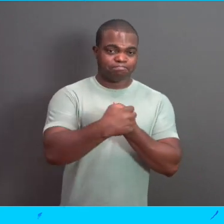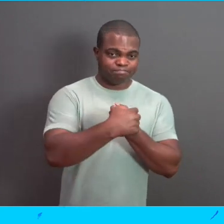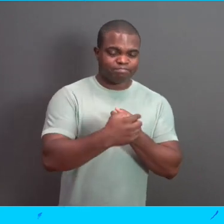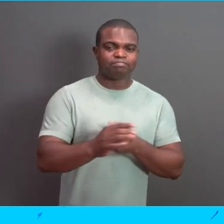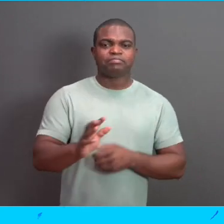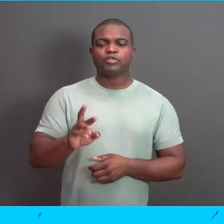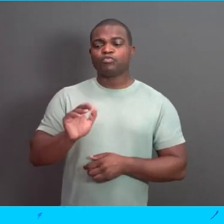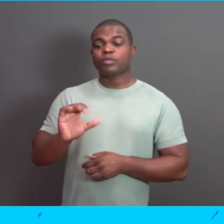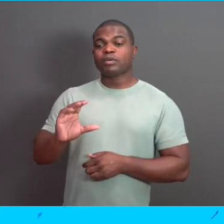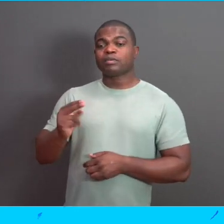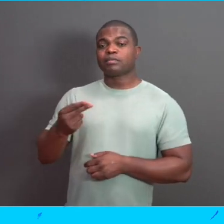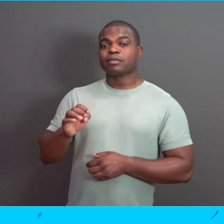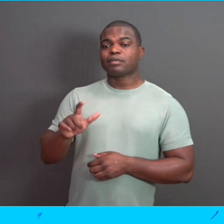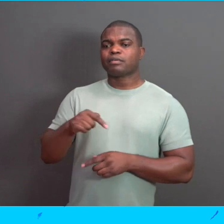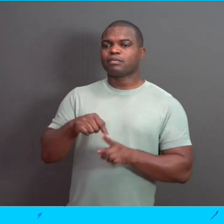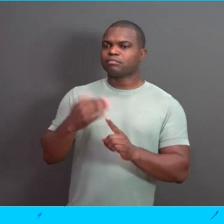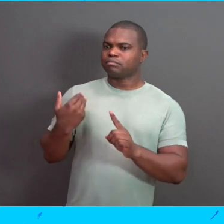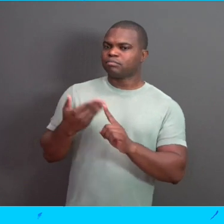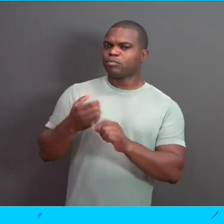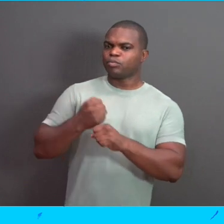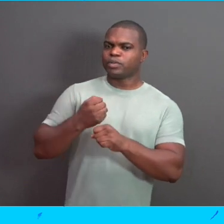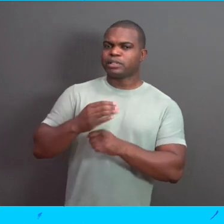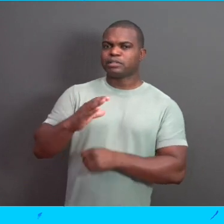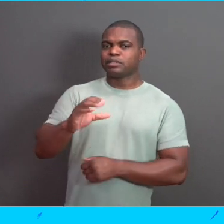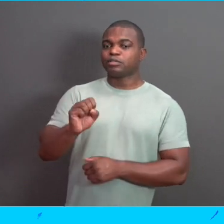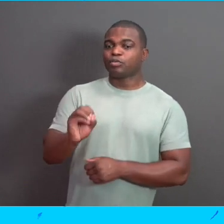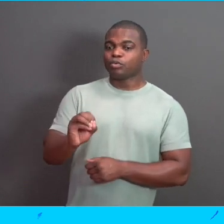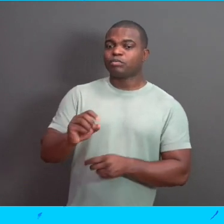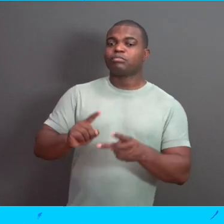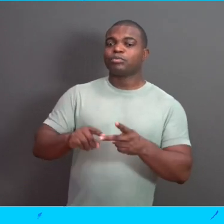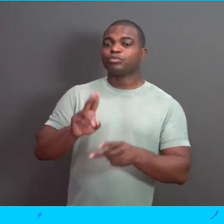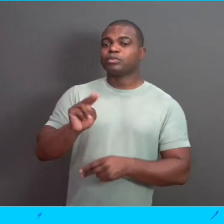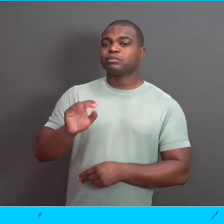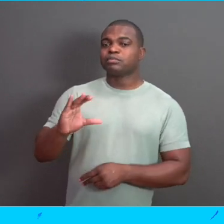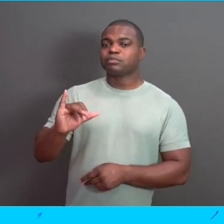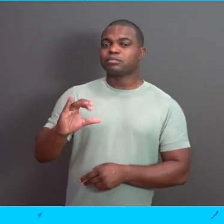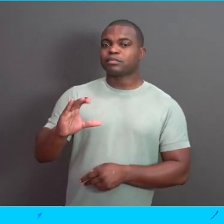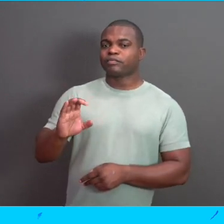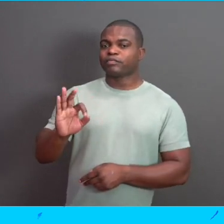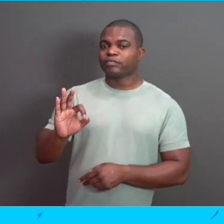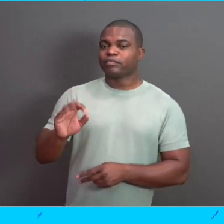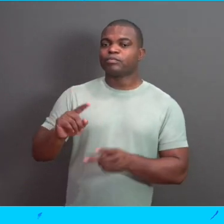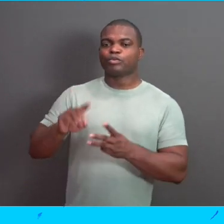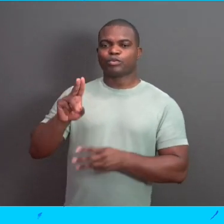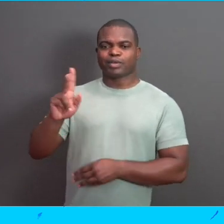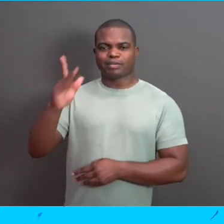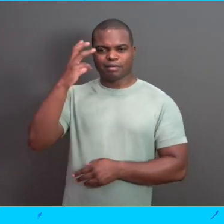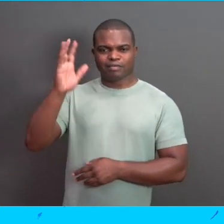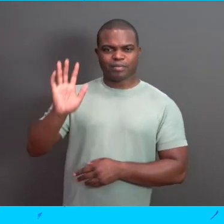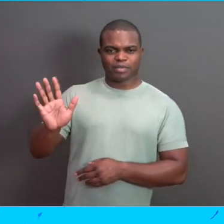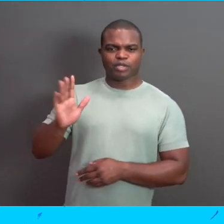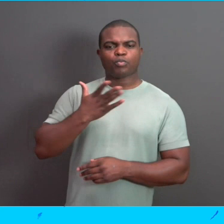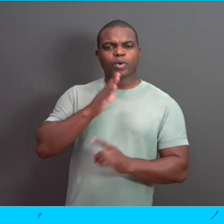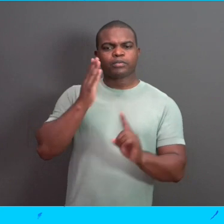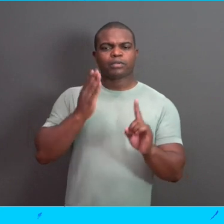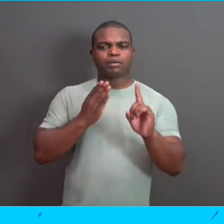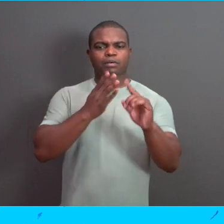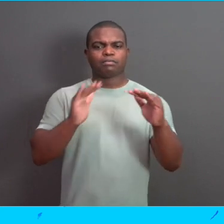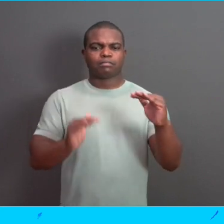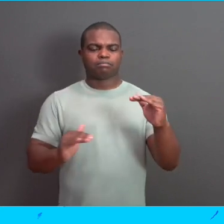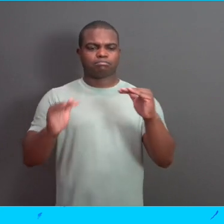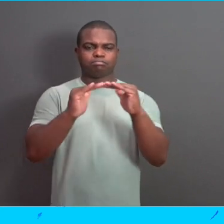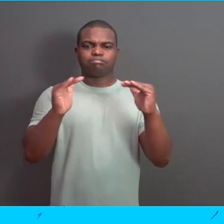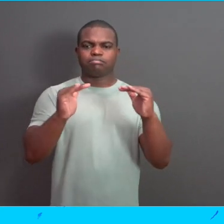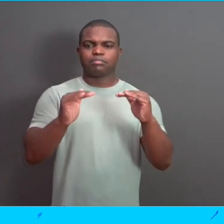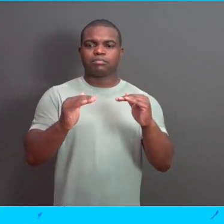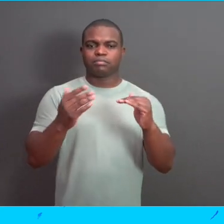UNICEF et focalisé en pauvreté et inégalité. Salut, Raquel. Nous